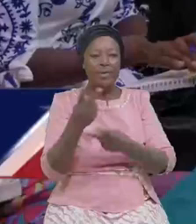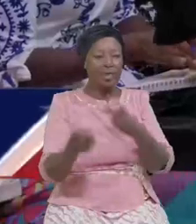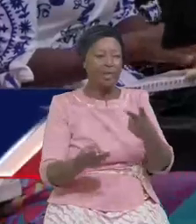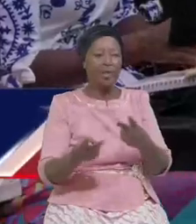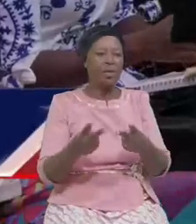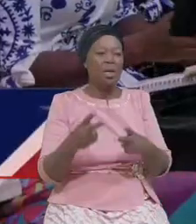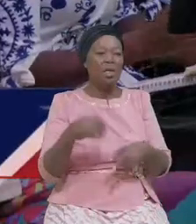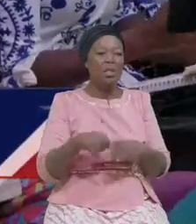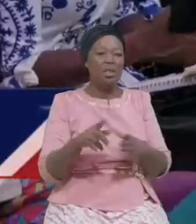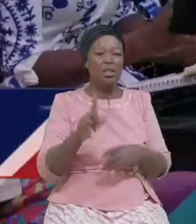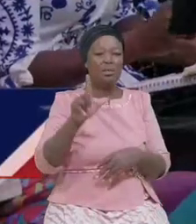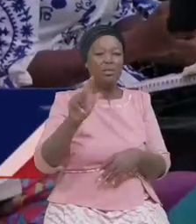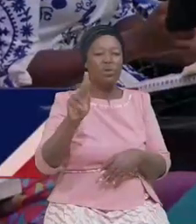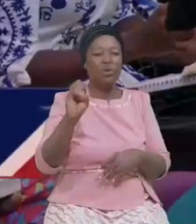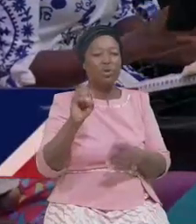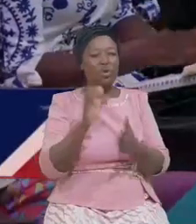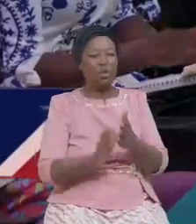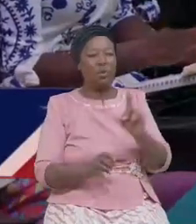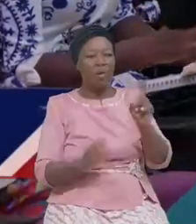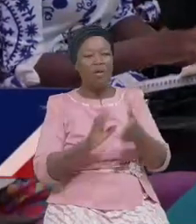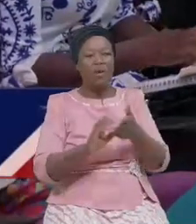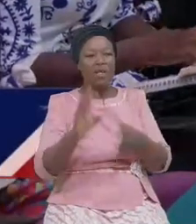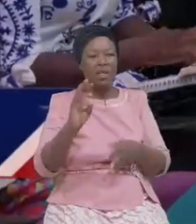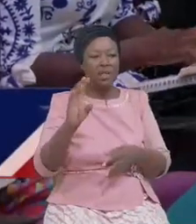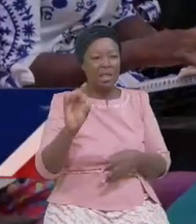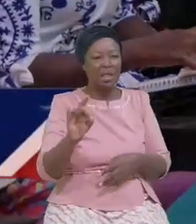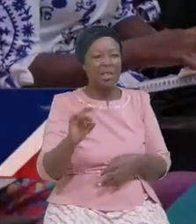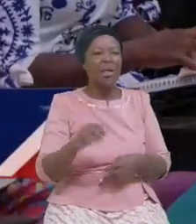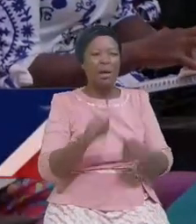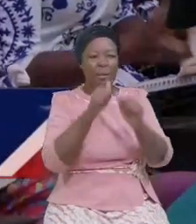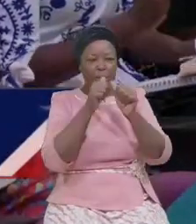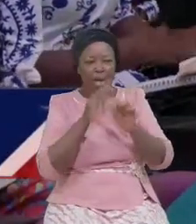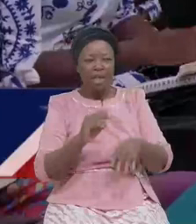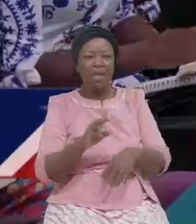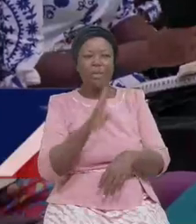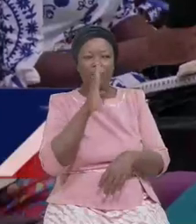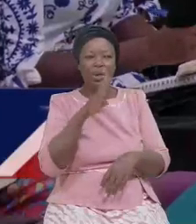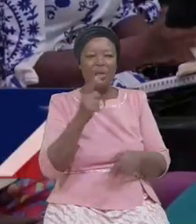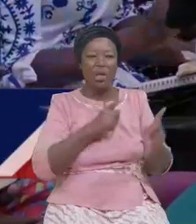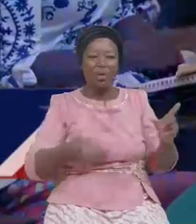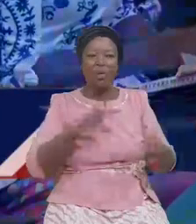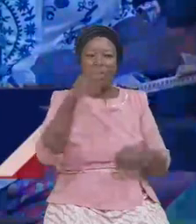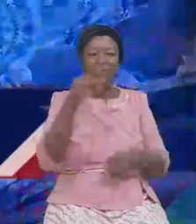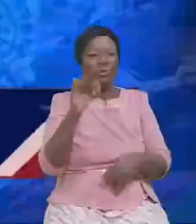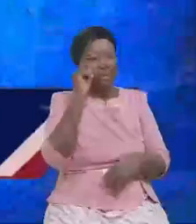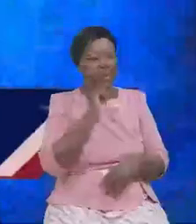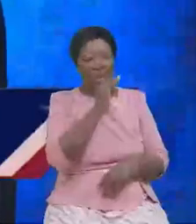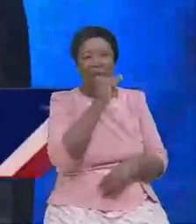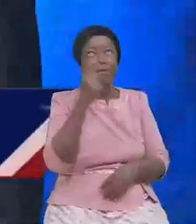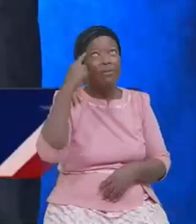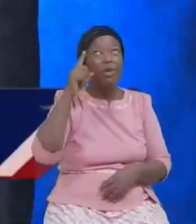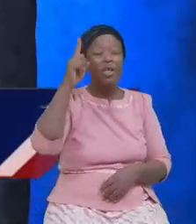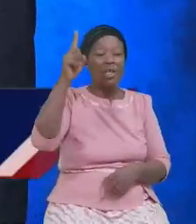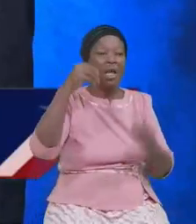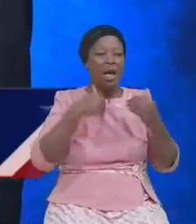le verset 68. Il dit au verset 68 ce qui suit. Il dit, béni soit le Seigneur, le Dieu d'Israël, de